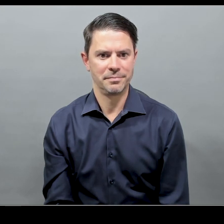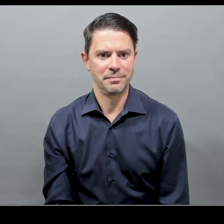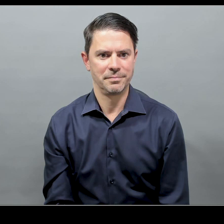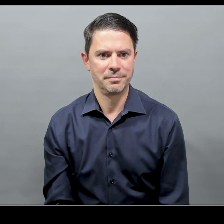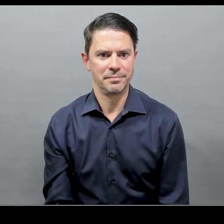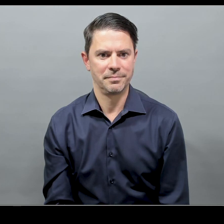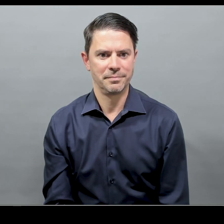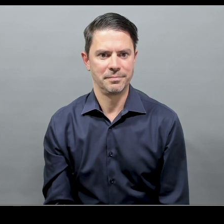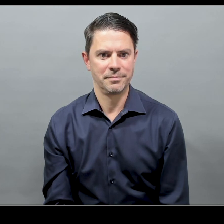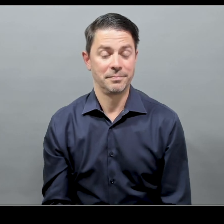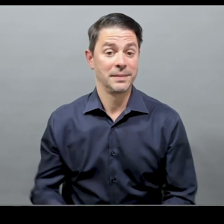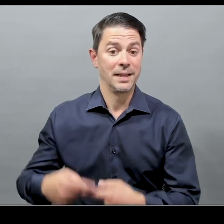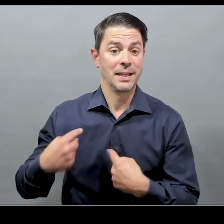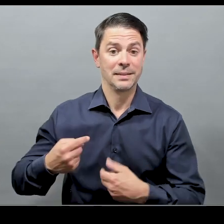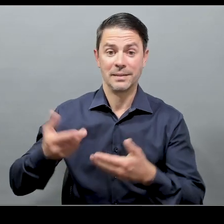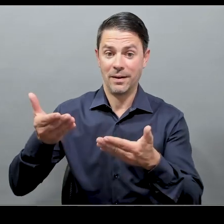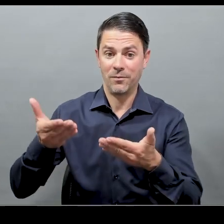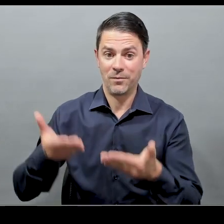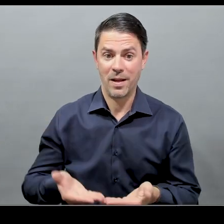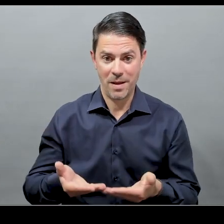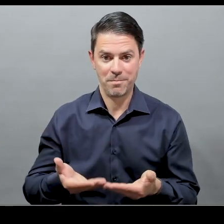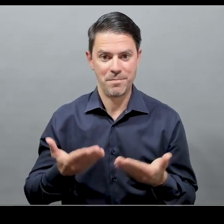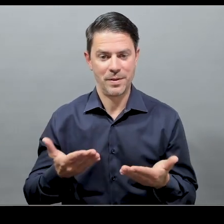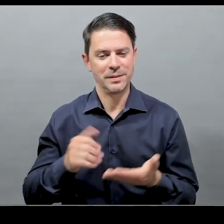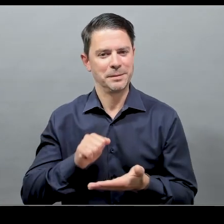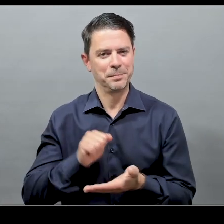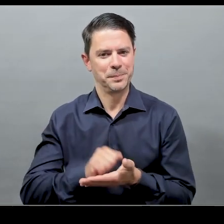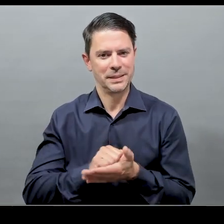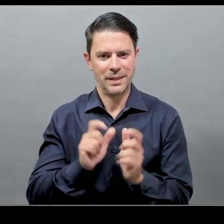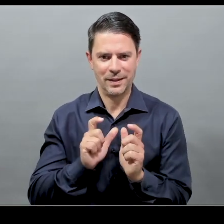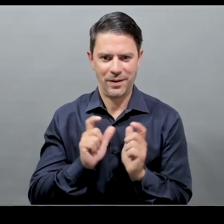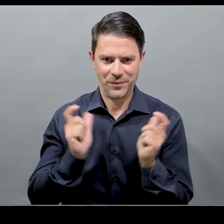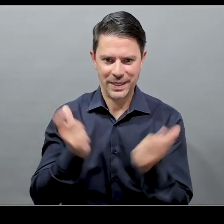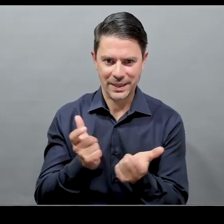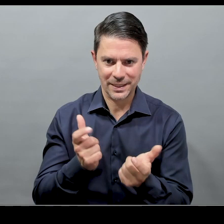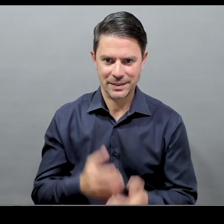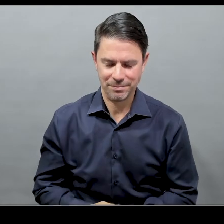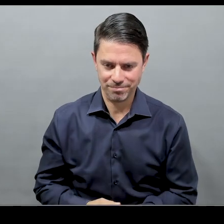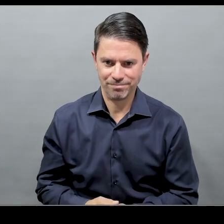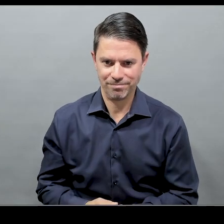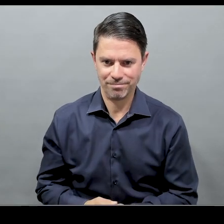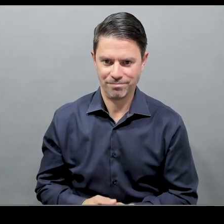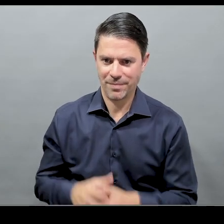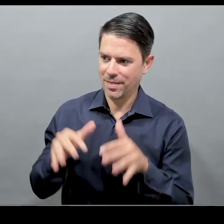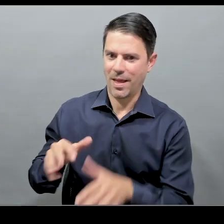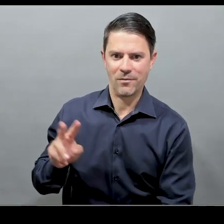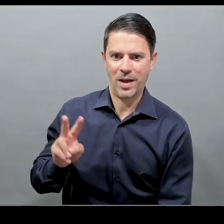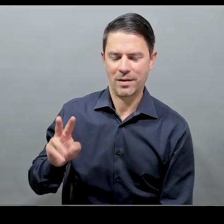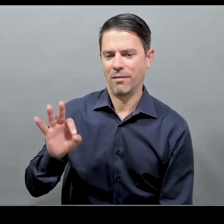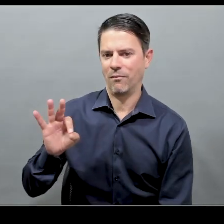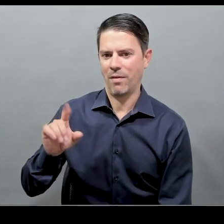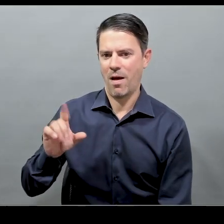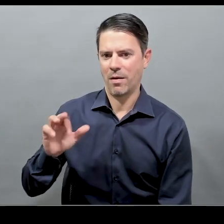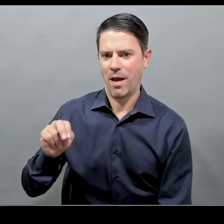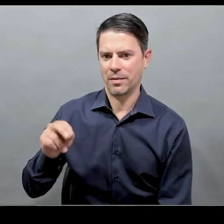Herzlich willkommen zur Pressekonferenz nach der heutigen Sitzung des Bayerischen Kabinetts. Es informieren Sie Staatskanzleiminister Dr.